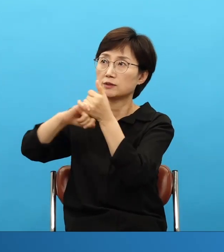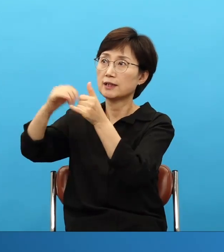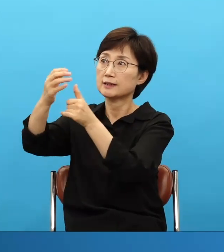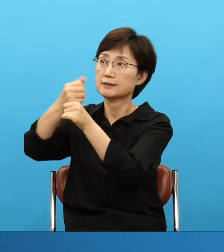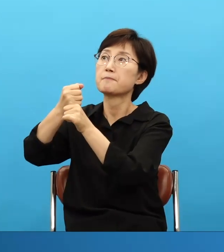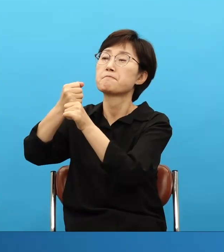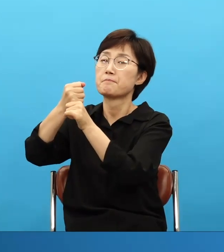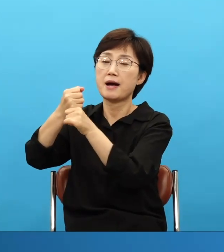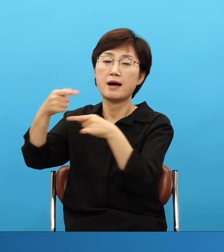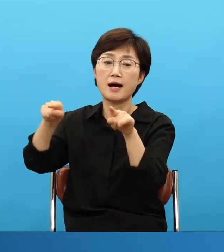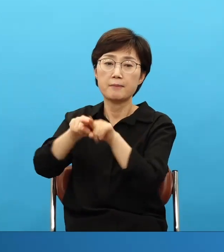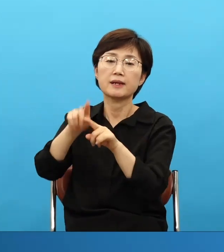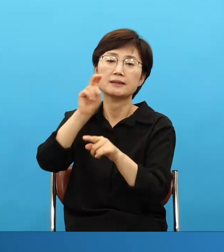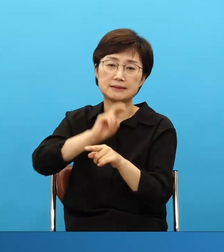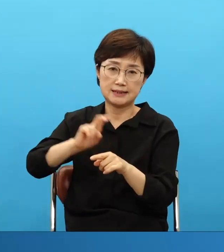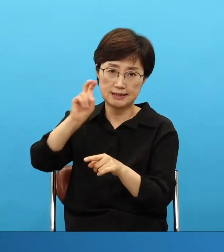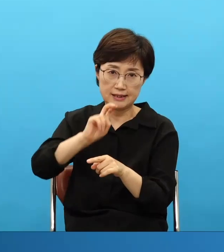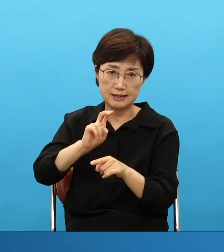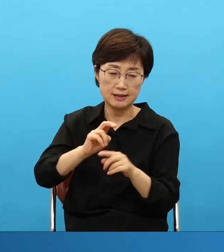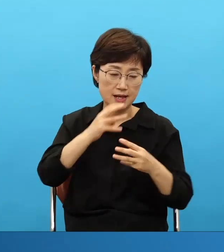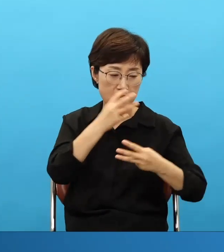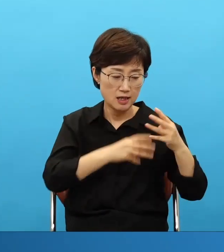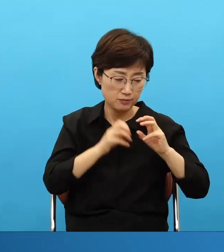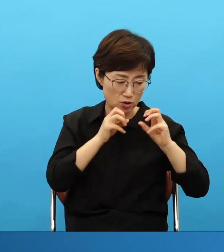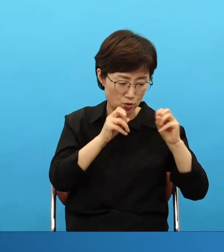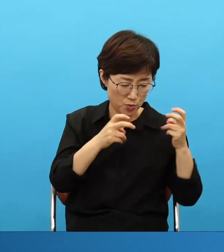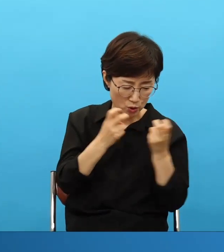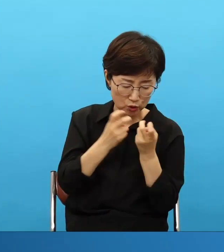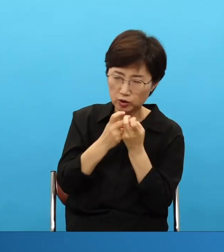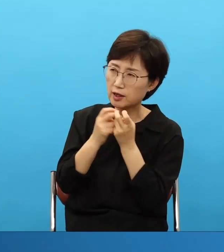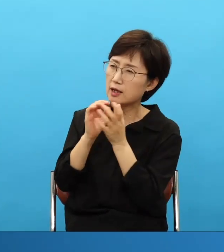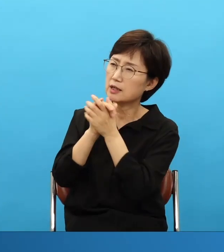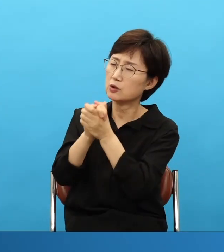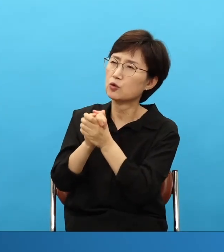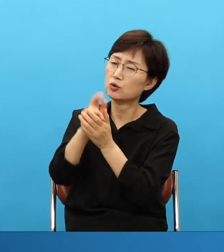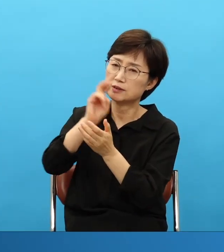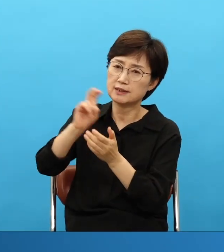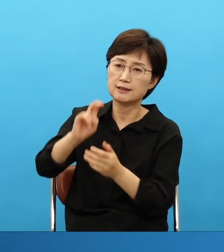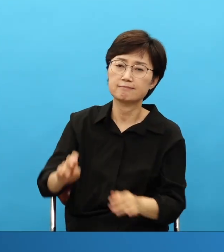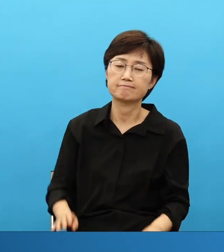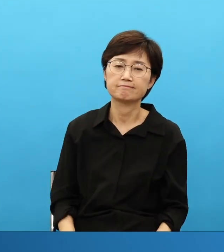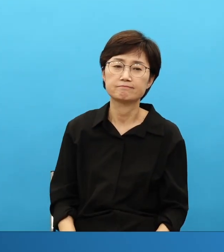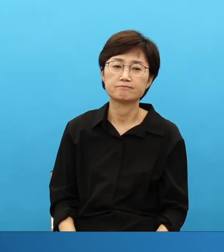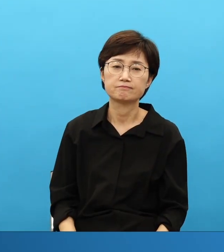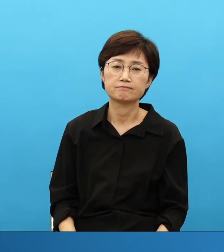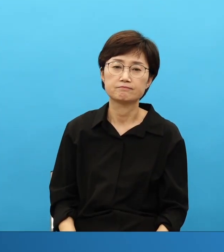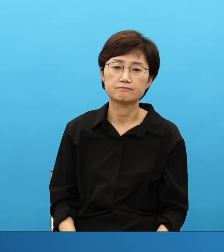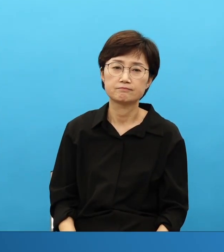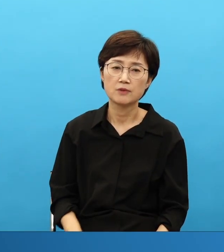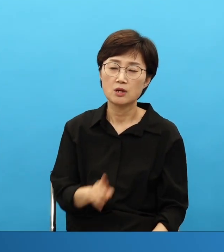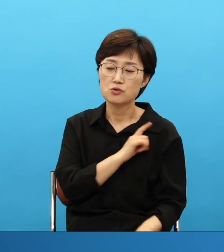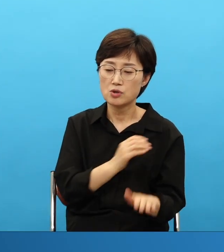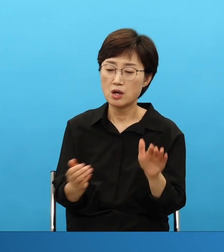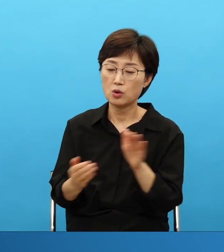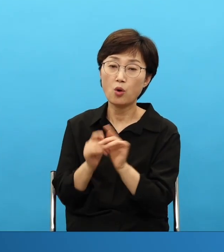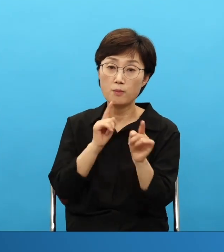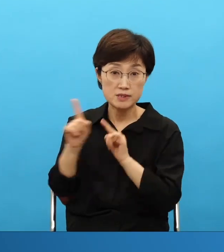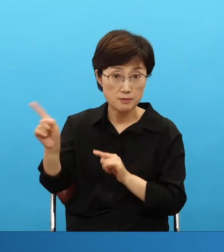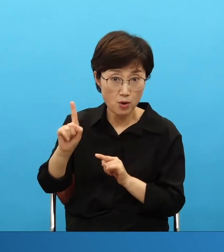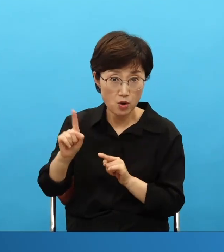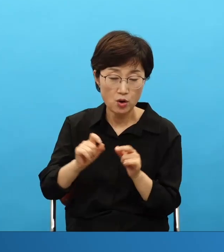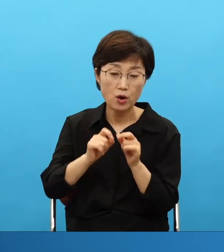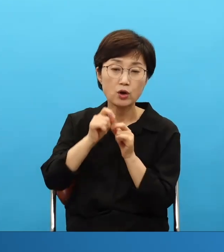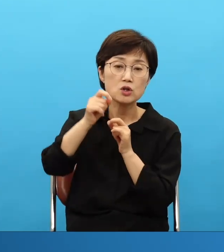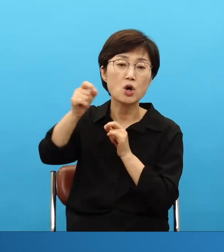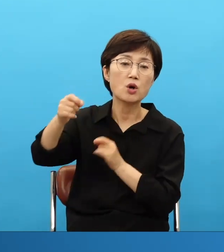함께 찬양하며 렘런트 운동에 대한 꿈을 그리는 시간을 가집니다 우리에게 전달된 최고의 메시지인 영원한